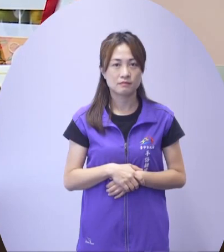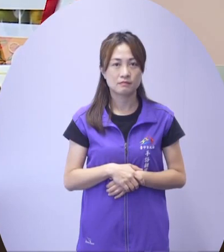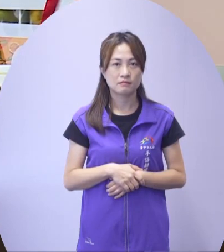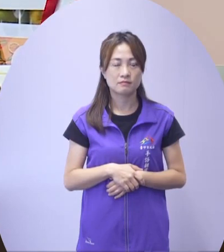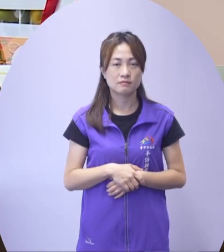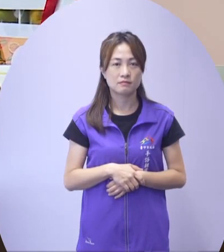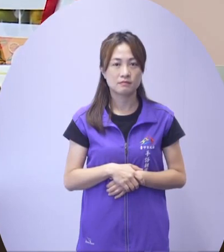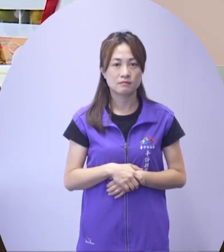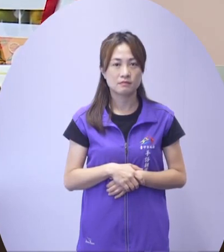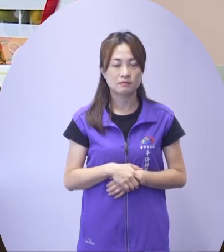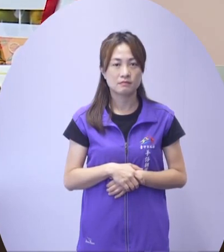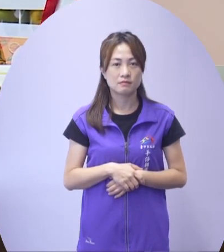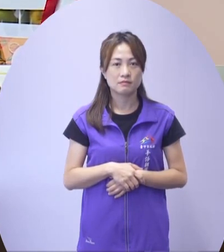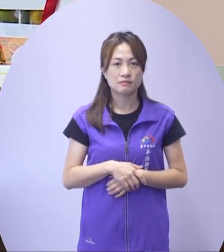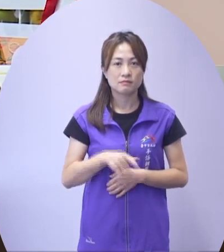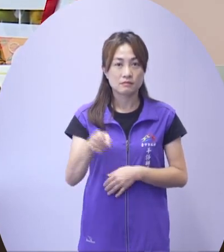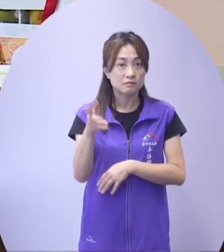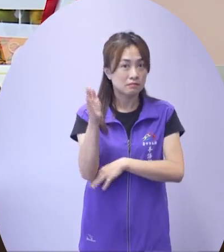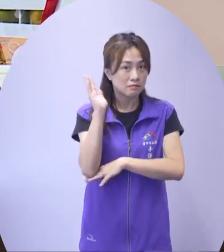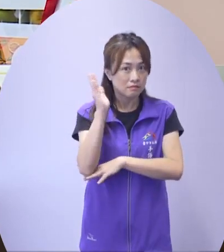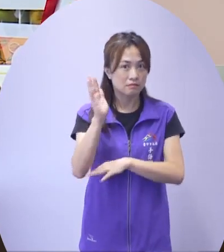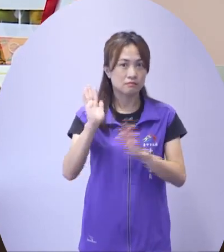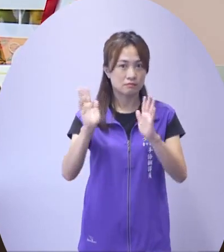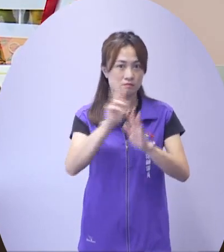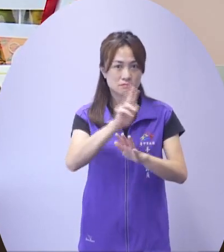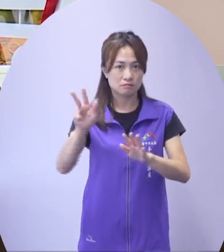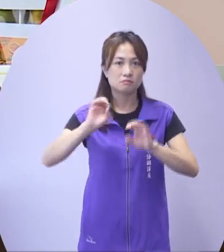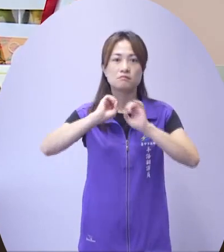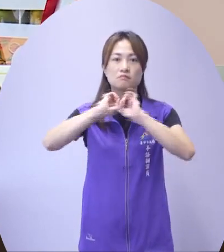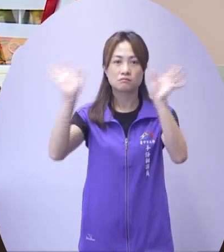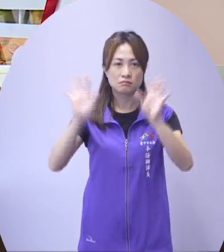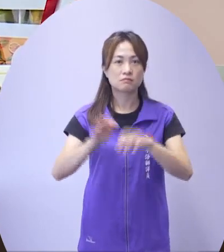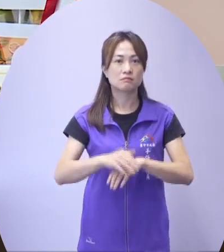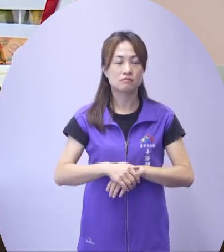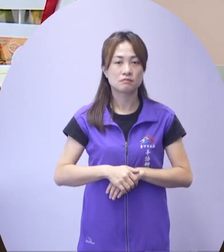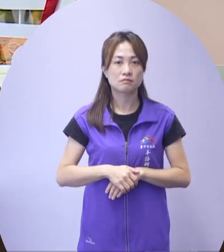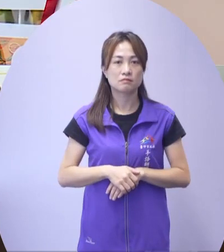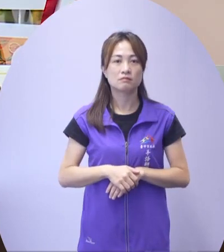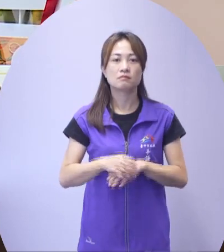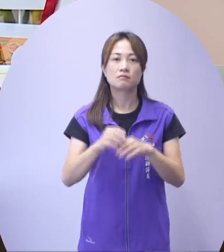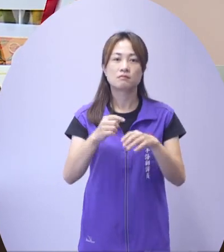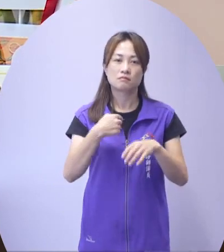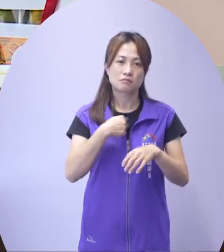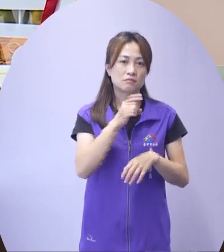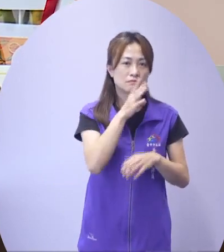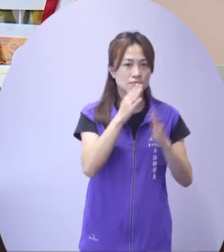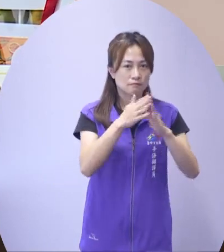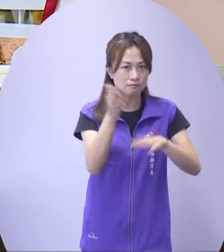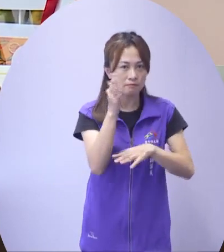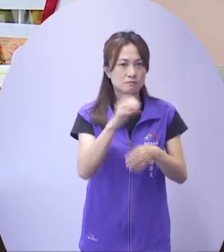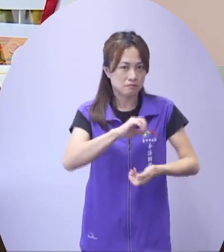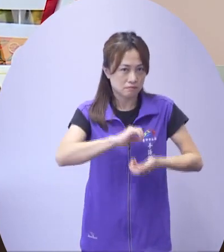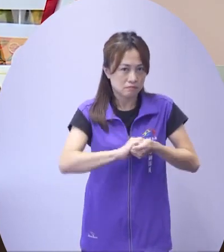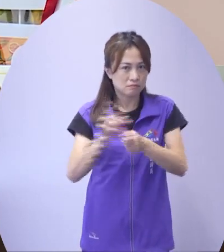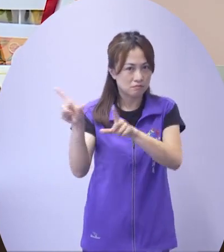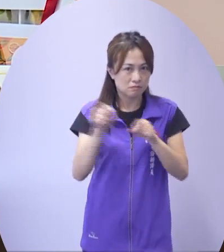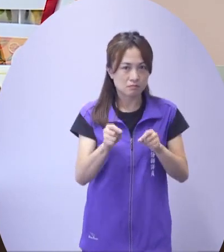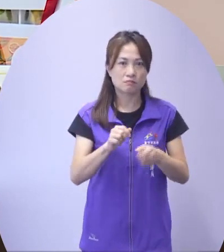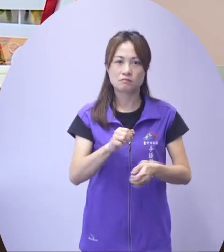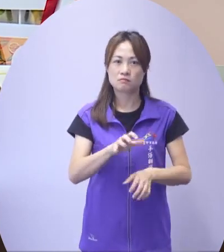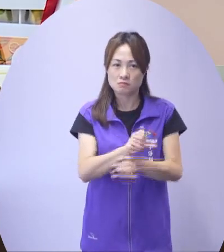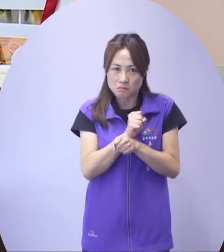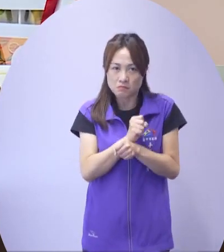是由官方正式公布的一个讯息，那也因此台中市政府必须要更加严谨，而且